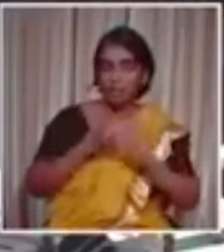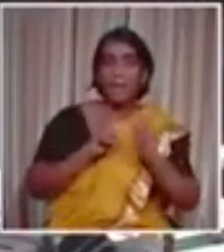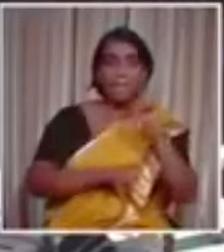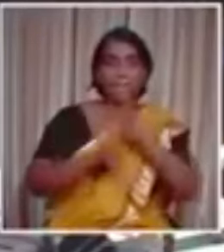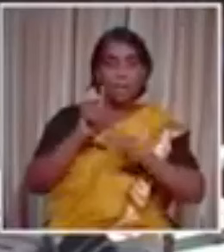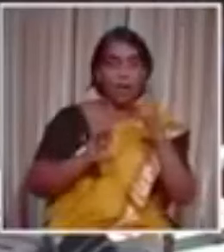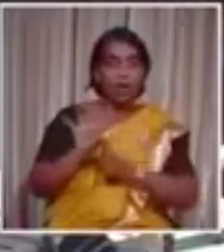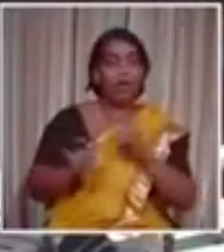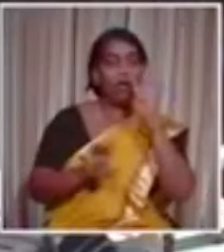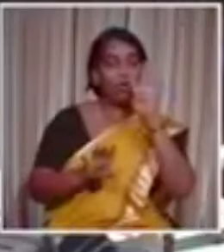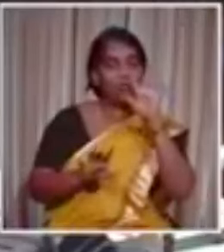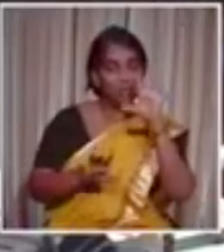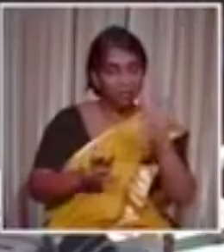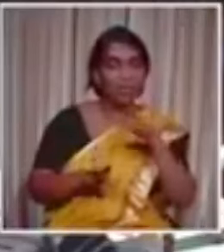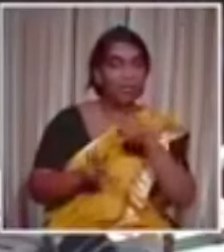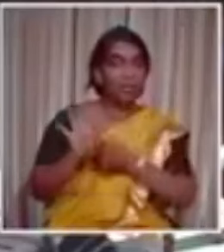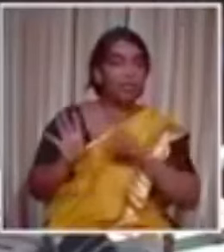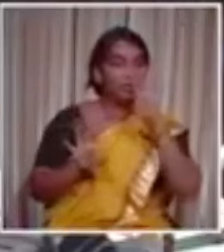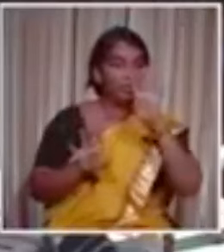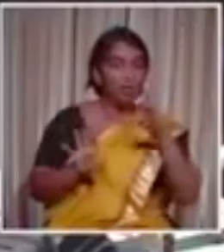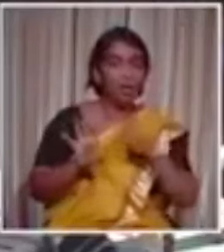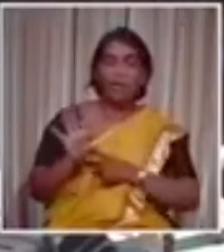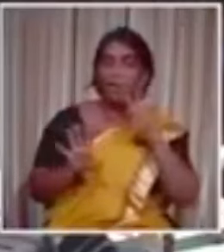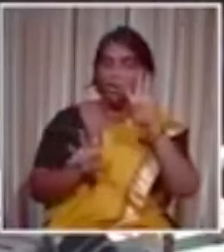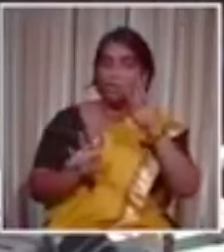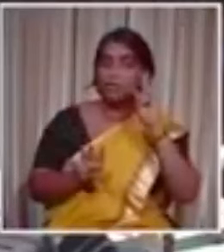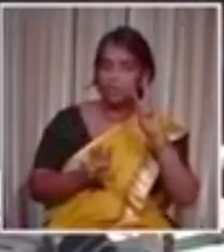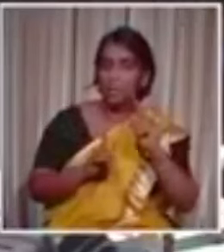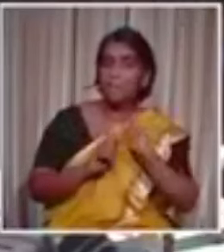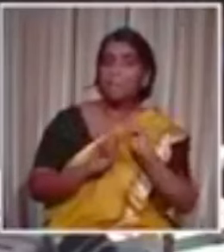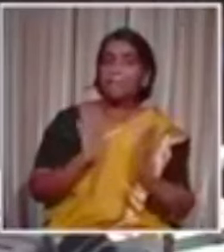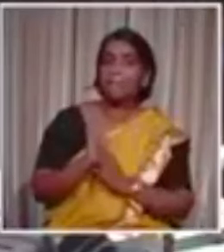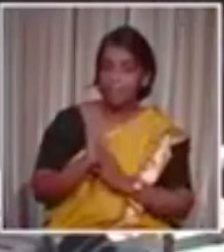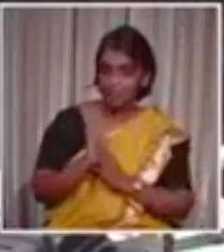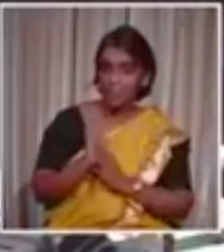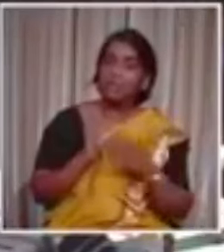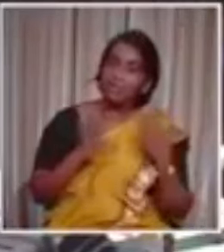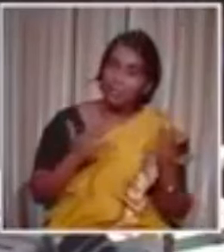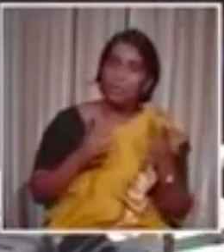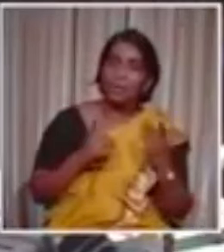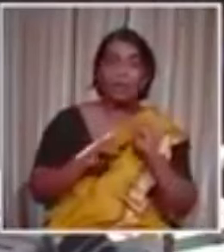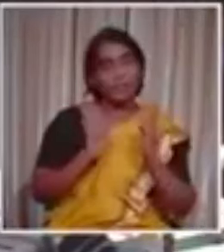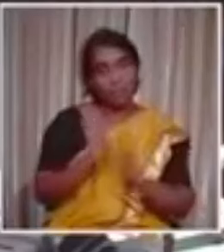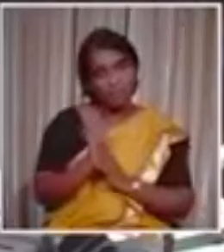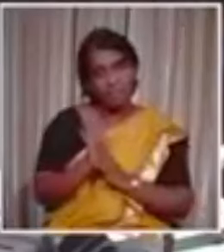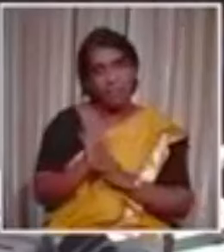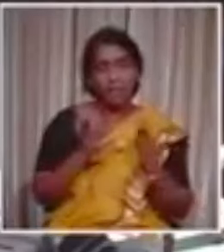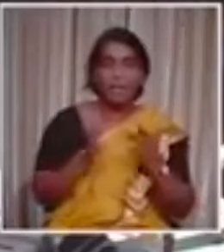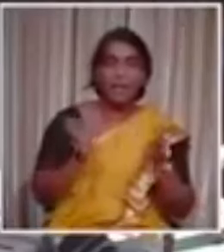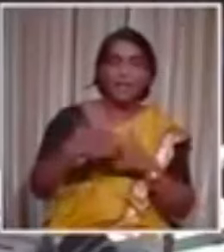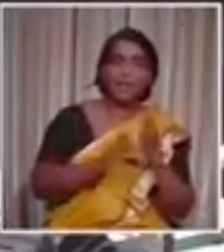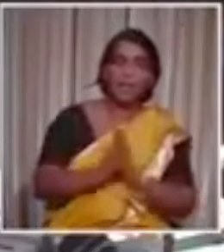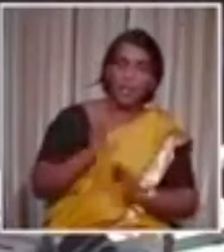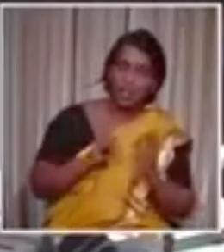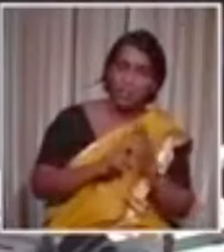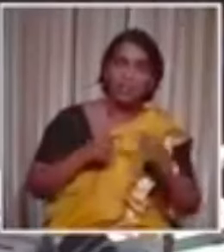awal 2045. Mereka 45 yang awal 2045 tunak. Agameti, ekko agameti, agameti, ekko kabinet temati,